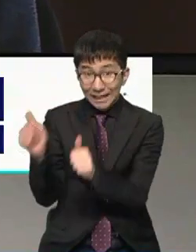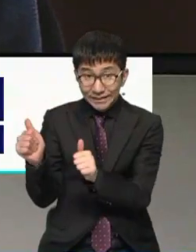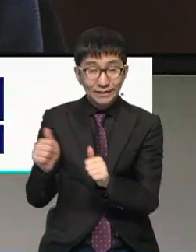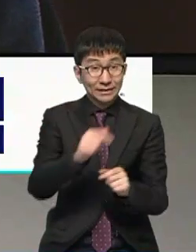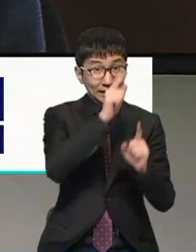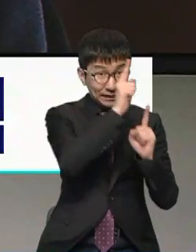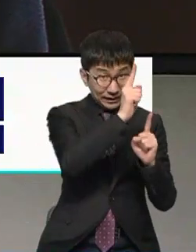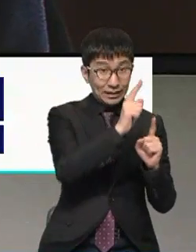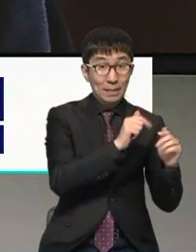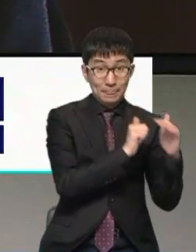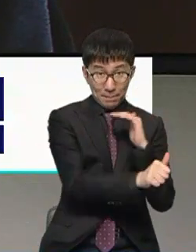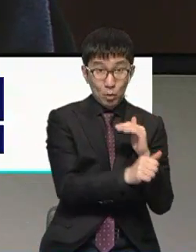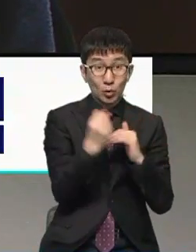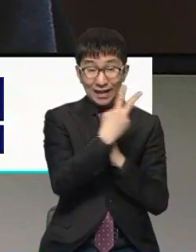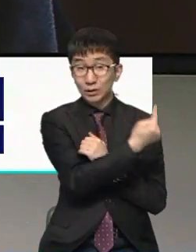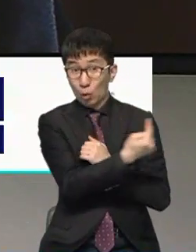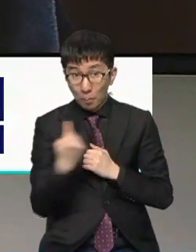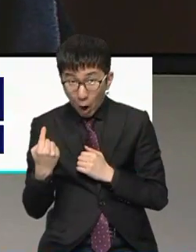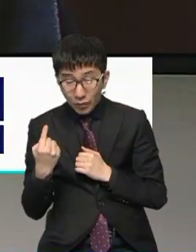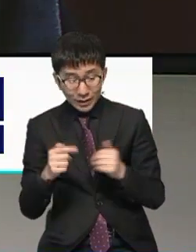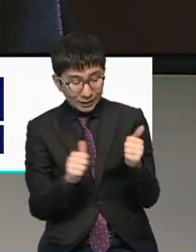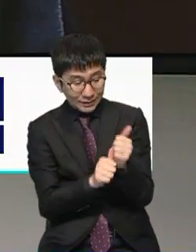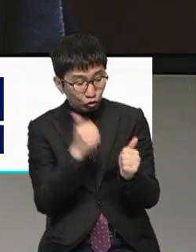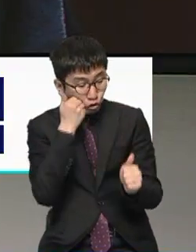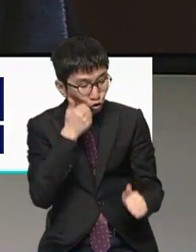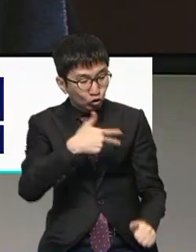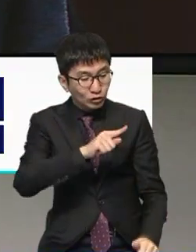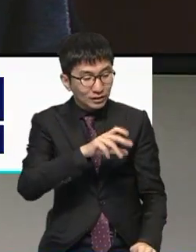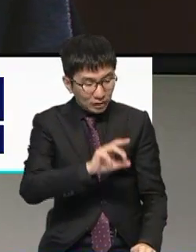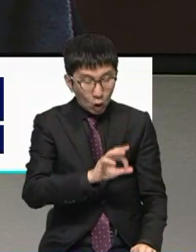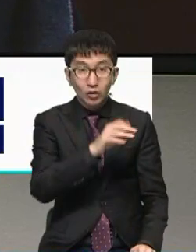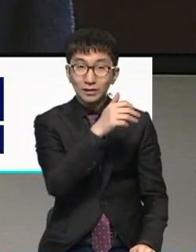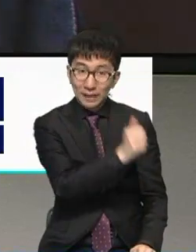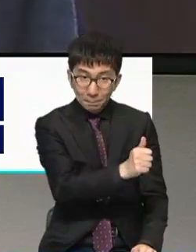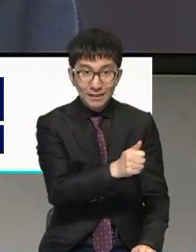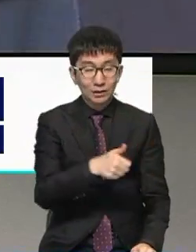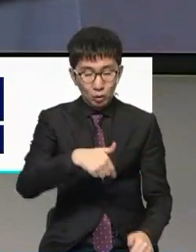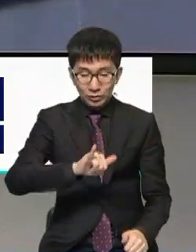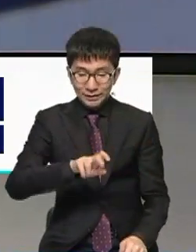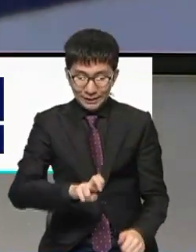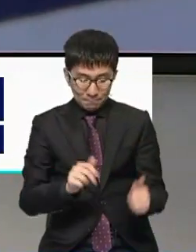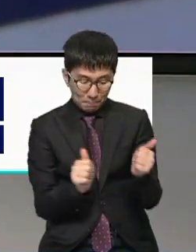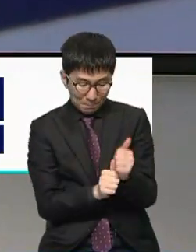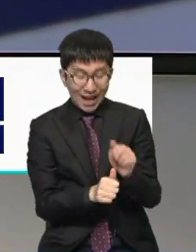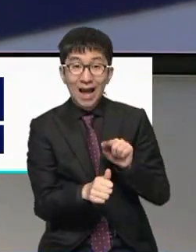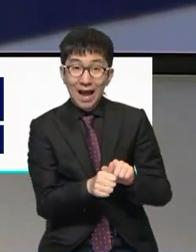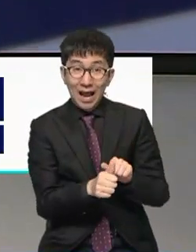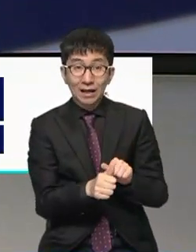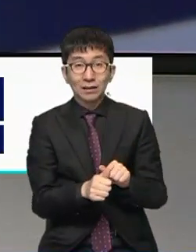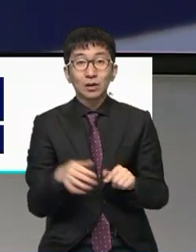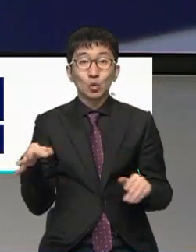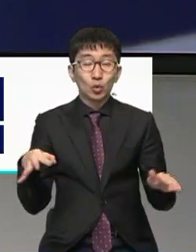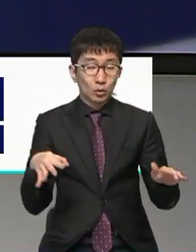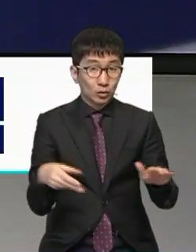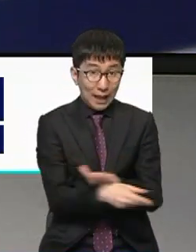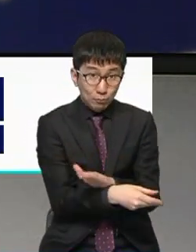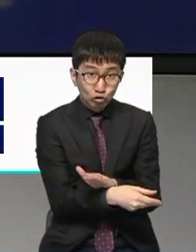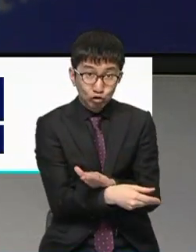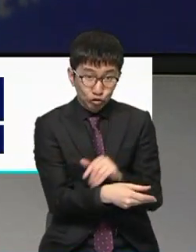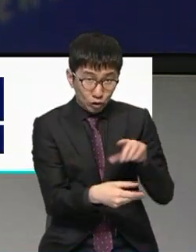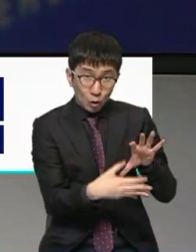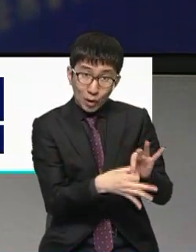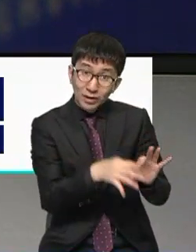검찰은 이재명 대표가 다시 출석하면 최측근인 정진상 전 실장, 김용 전 부원장의 금품 수수 혐의와